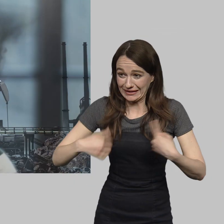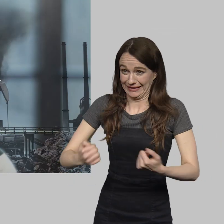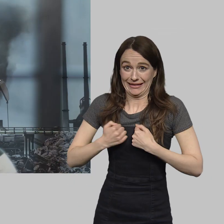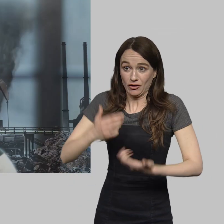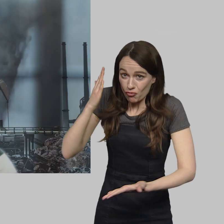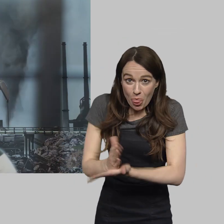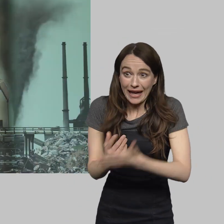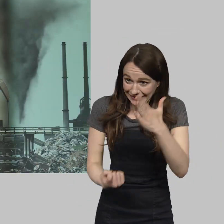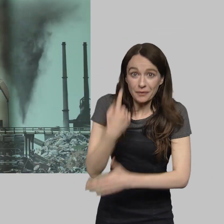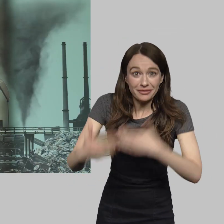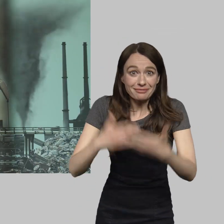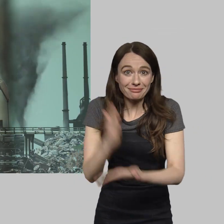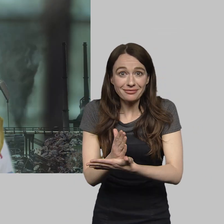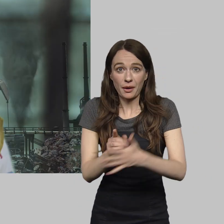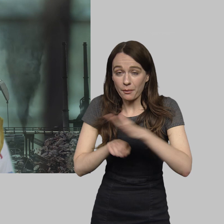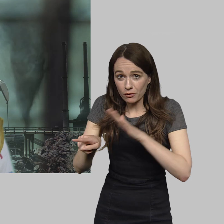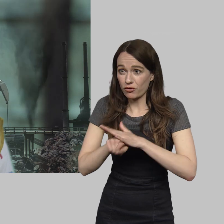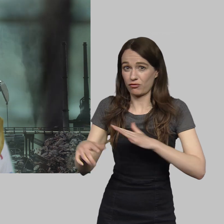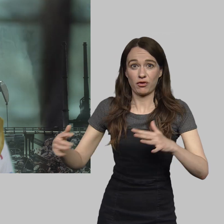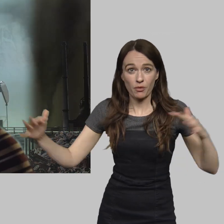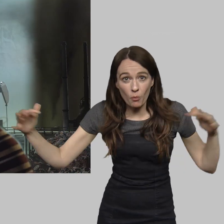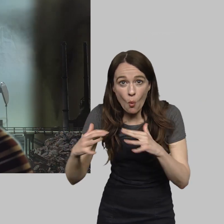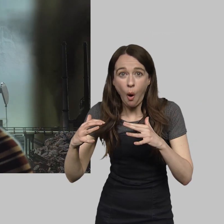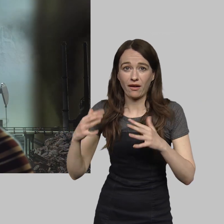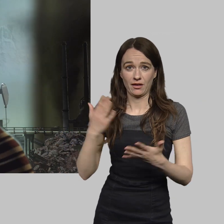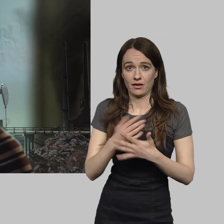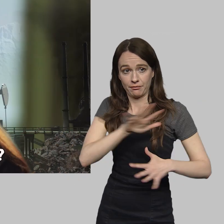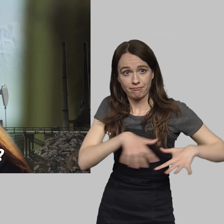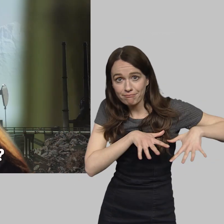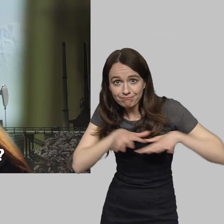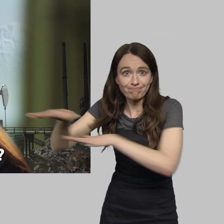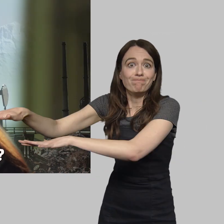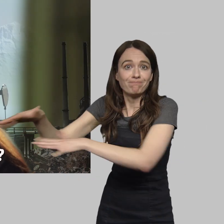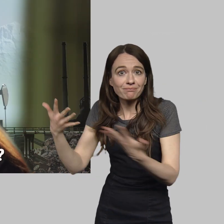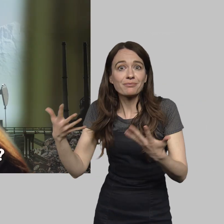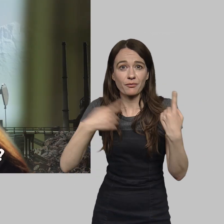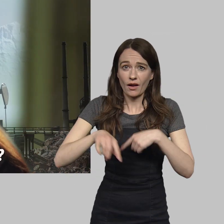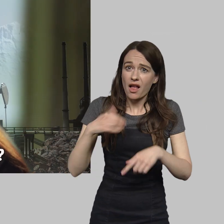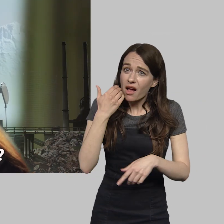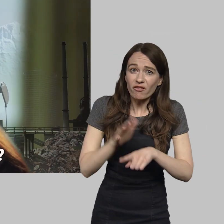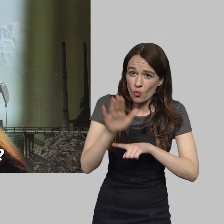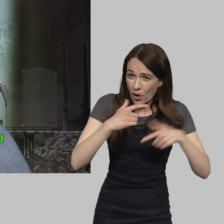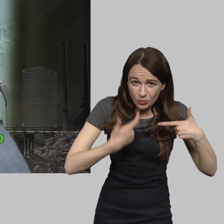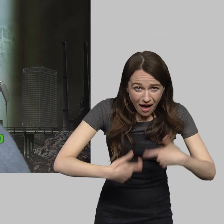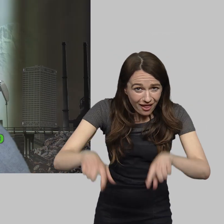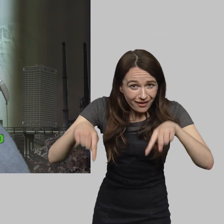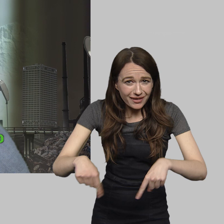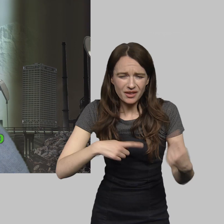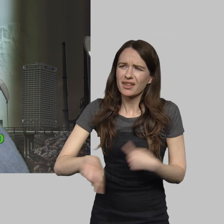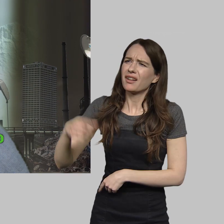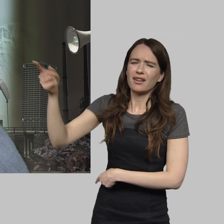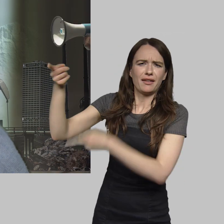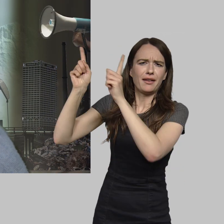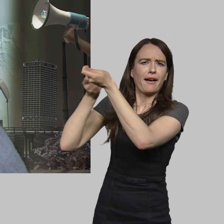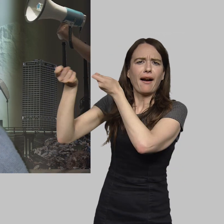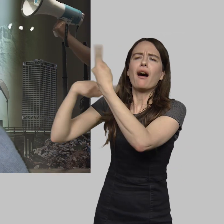ein reality ni. Mudo, gwrthdara, Datleoli. Ai dyma ein dyfodol ni. Pam ein bod ni'n dal i